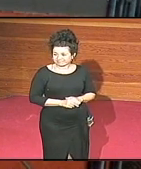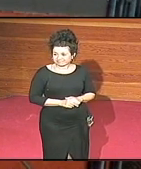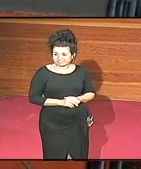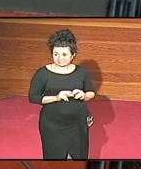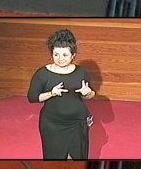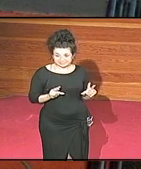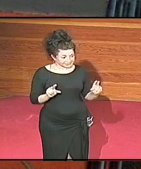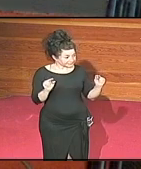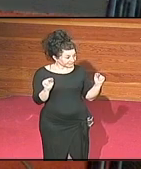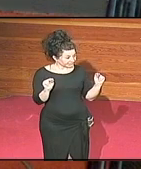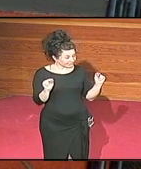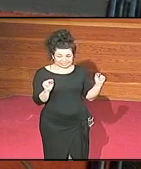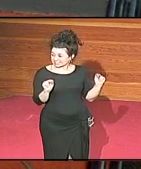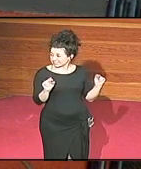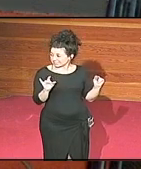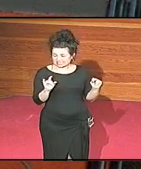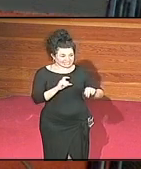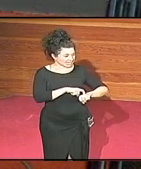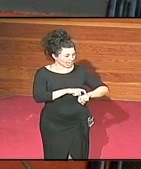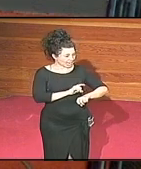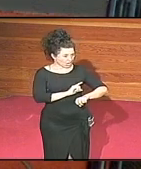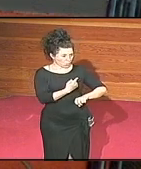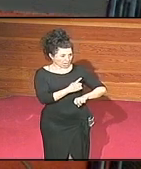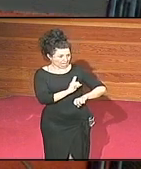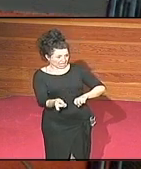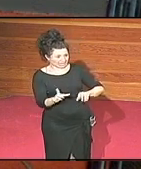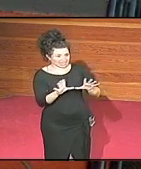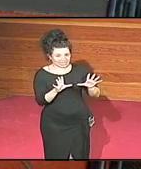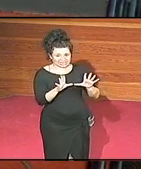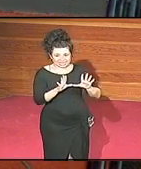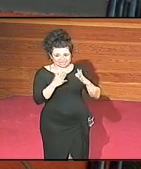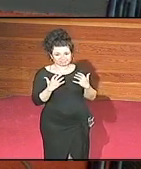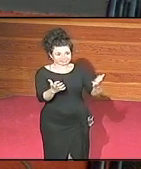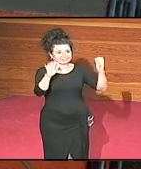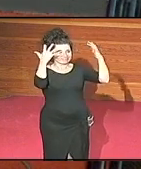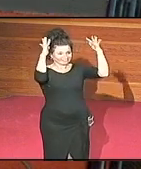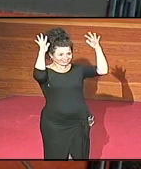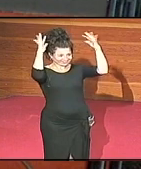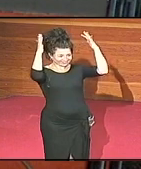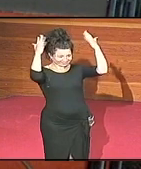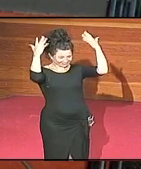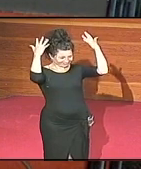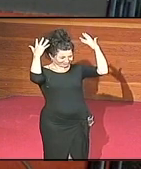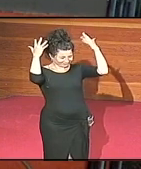Nutziko dugu? Bai, ez, ja ordu bat eta hamaika. Eskerrik asko, Benetan.